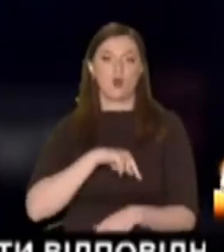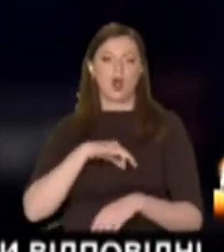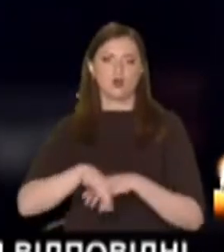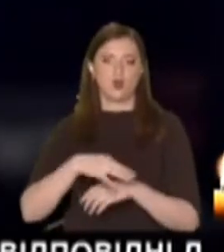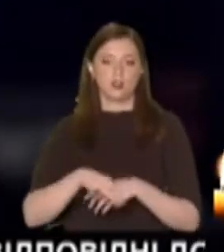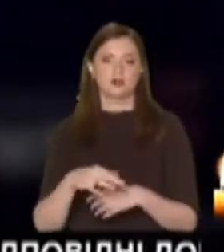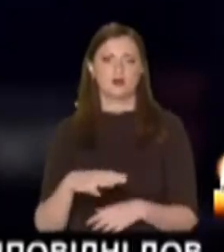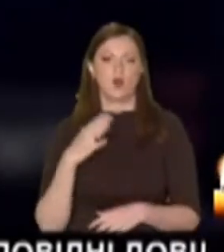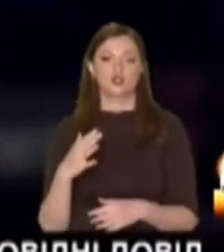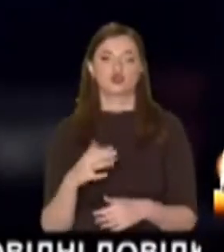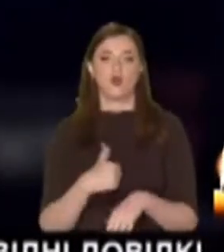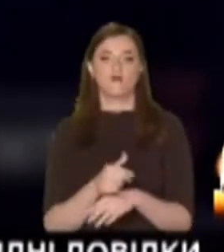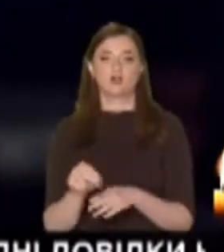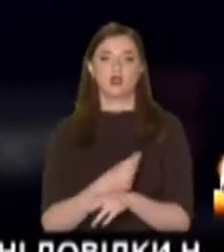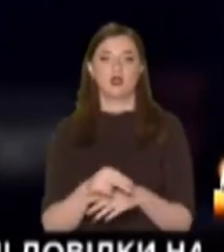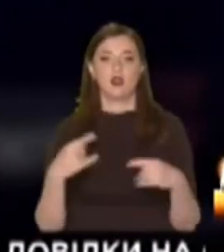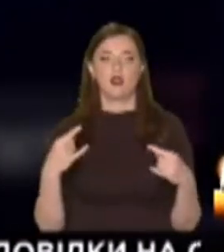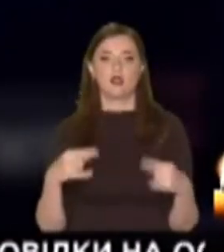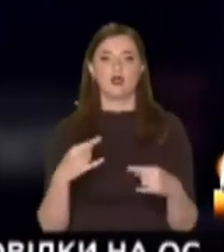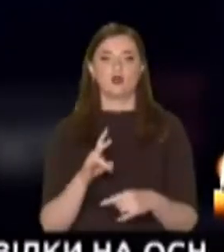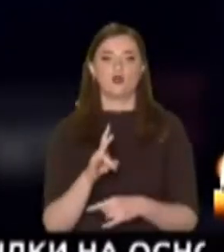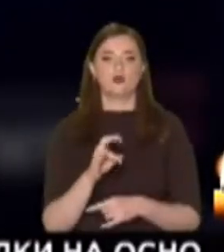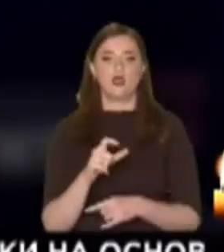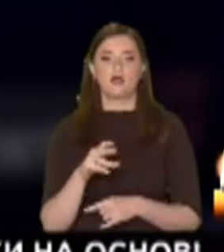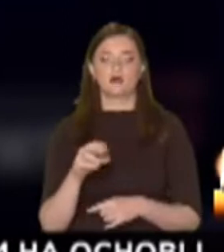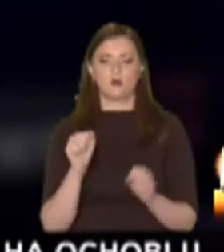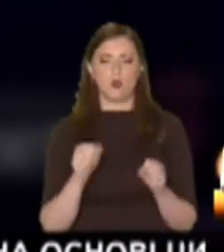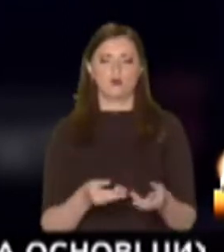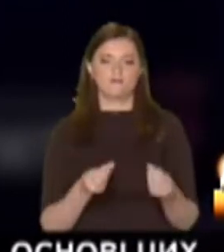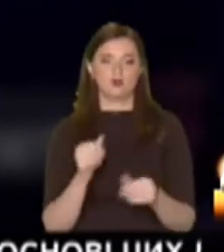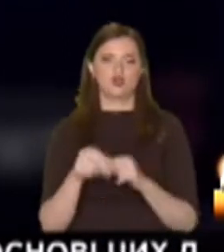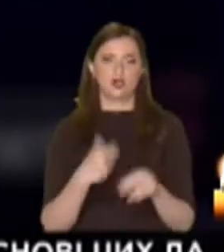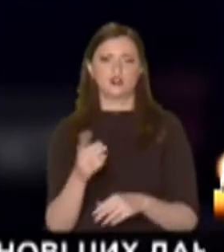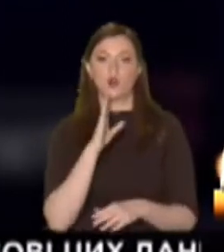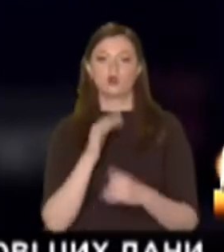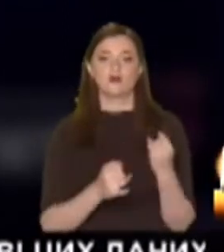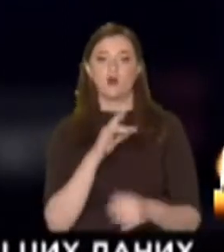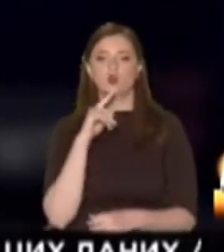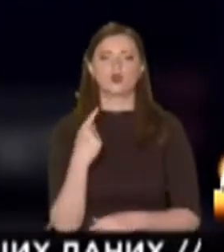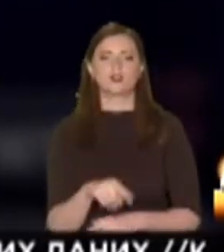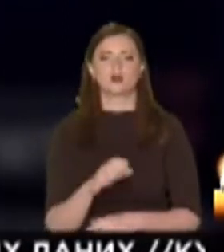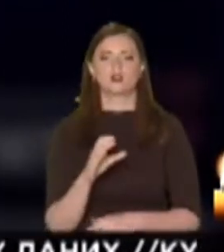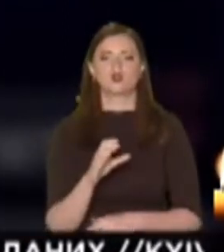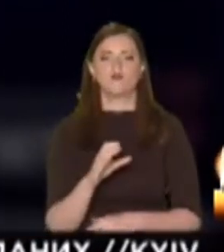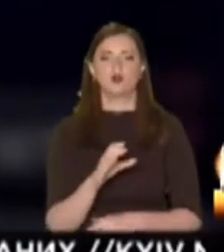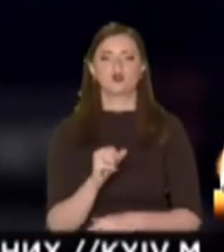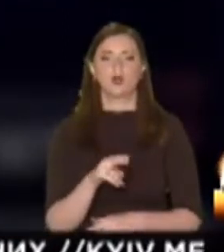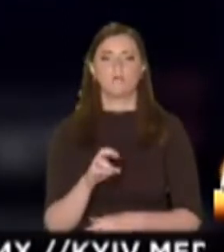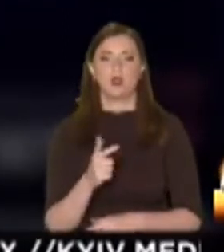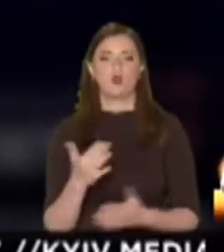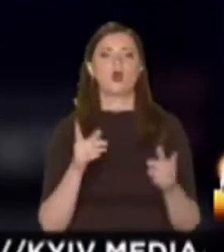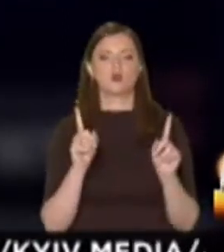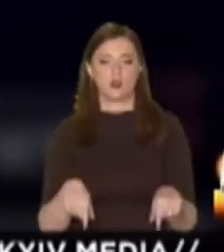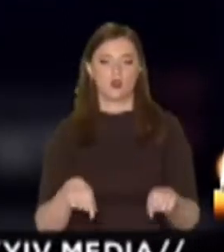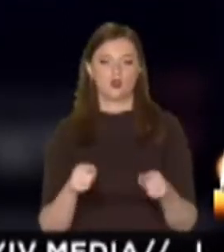на колишнього головного редактора каналу «Нєхта», могли вчиняти і вплив через його дівчину, росіянку Софію Сапєгу, яку теж